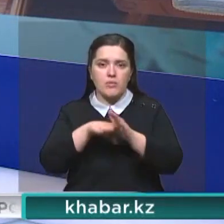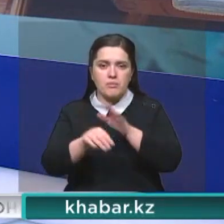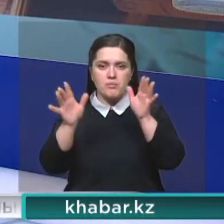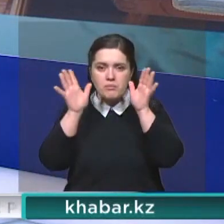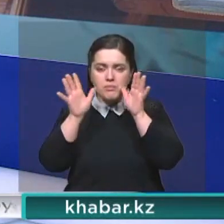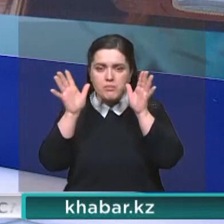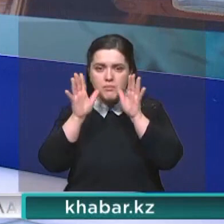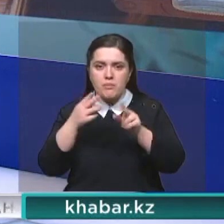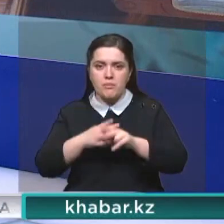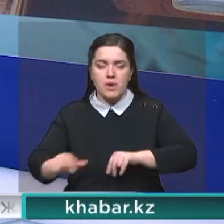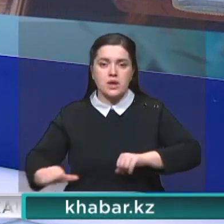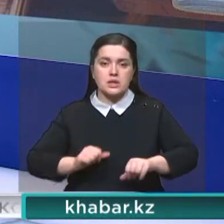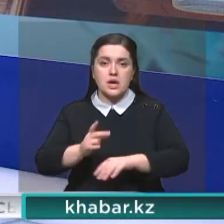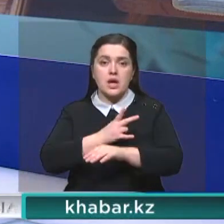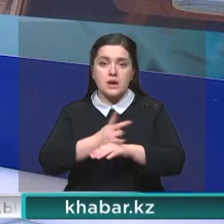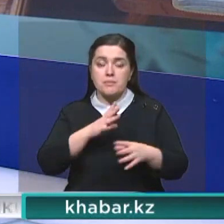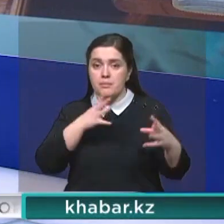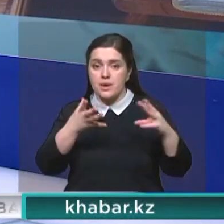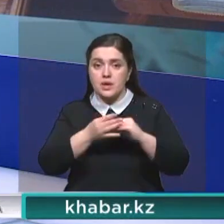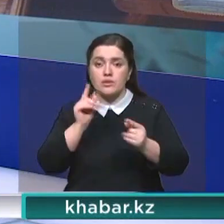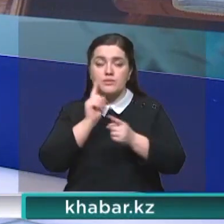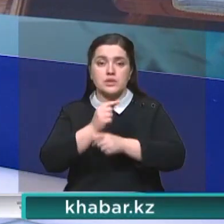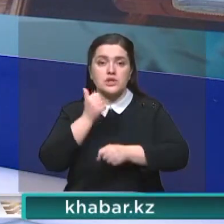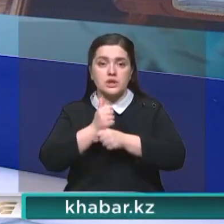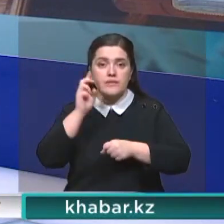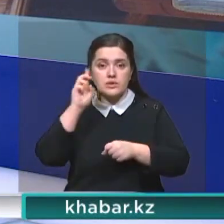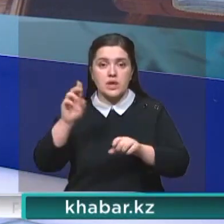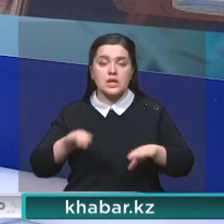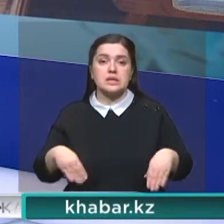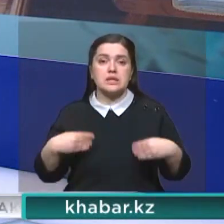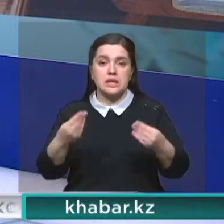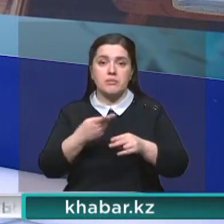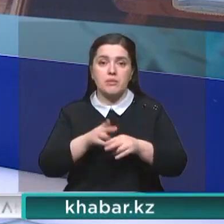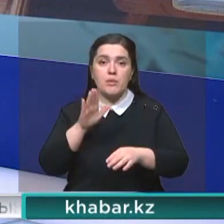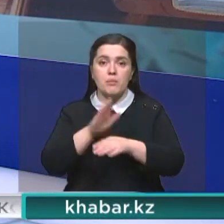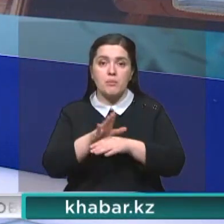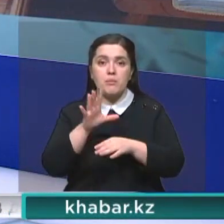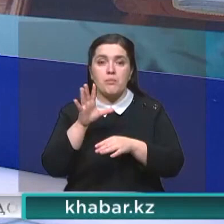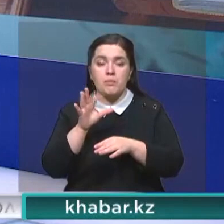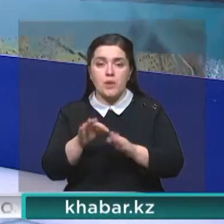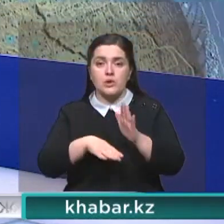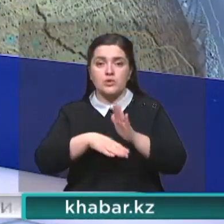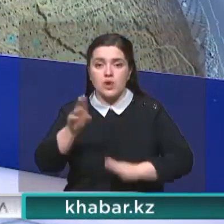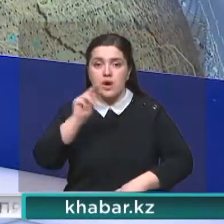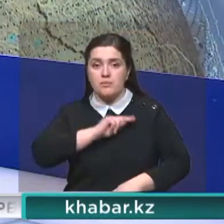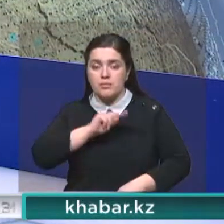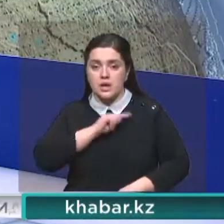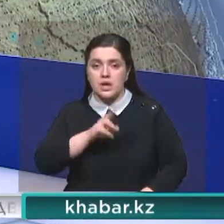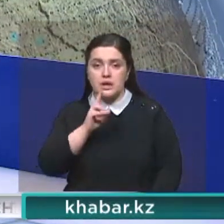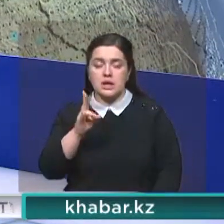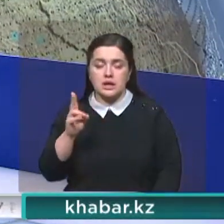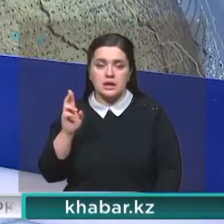последователей деструктивных религиозных течений по итогам встречи глава государства дал ряд конкретных поручений по